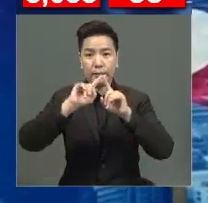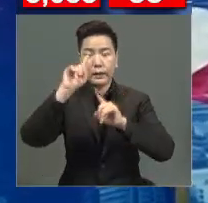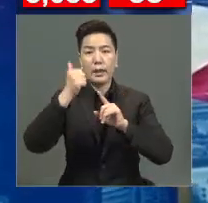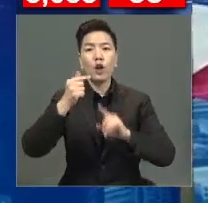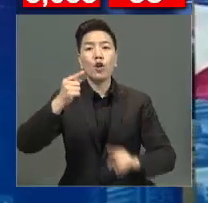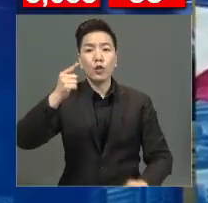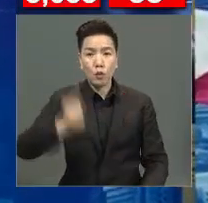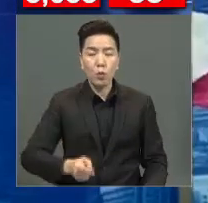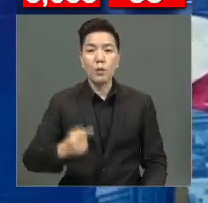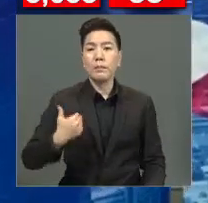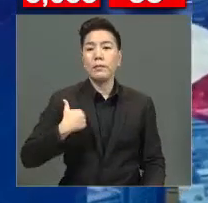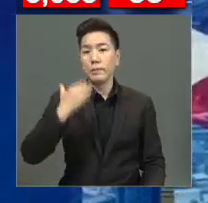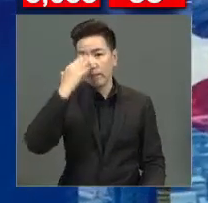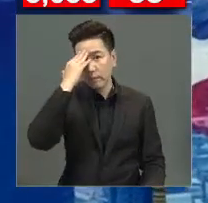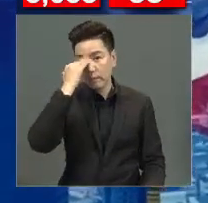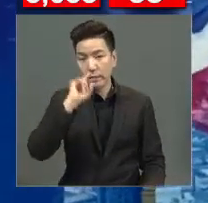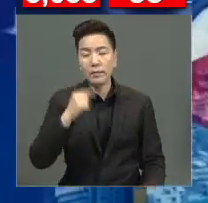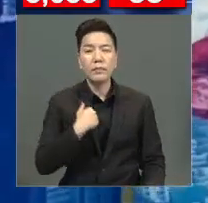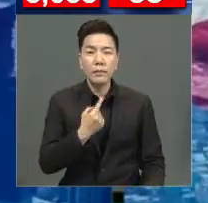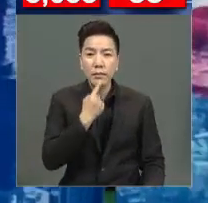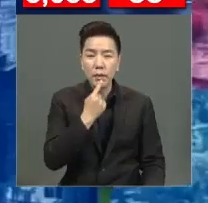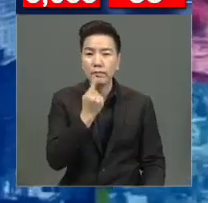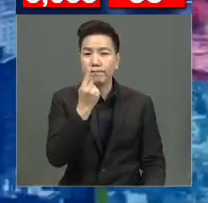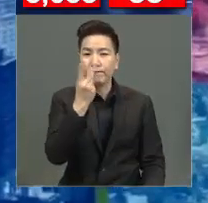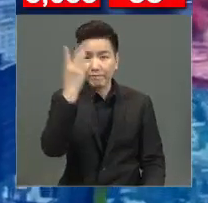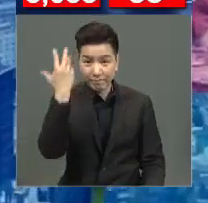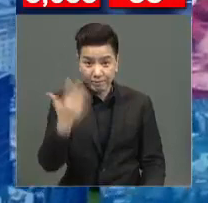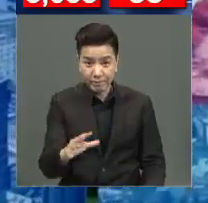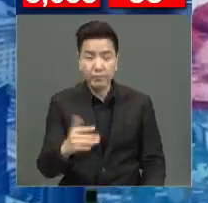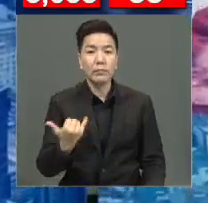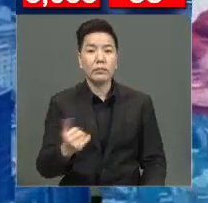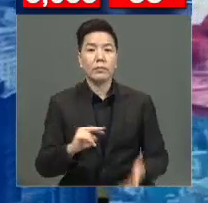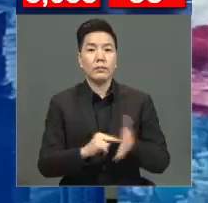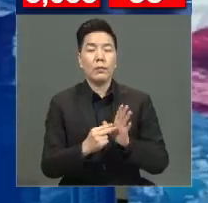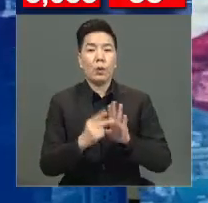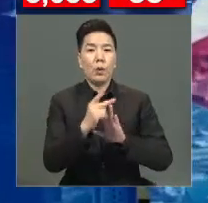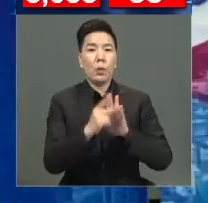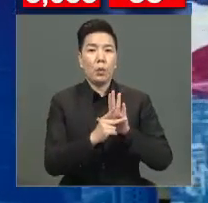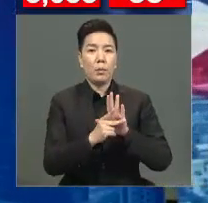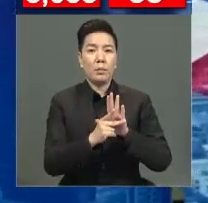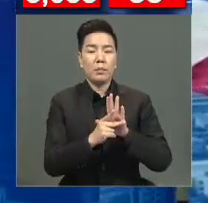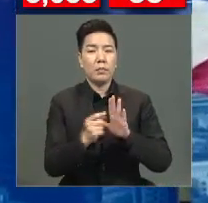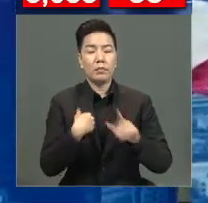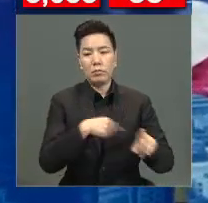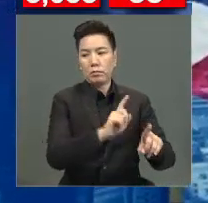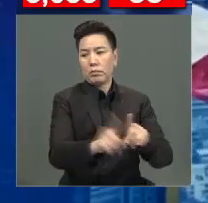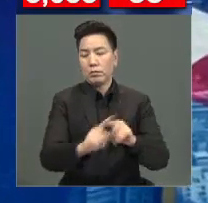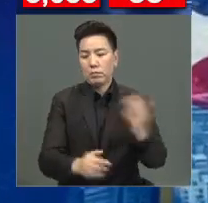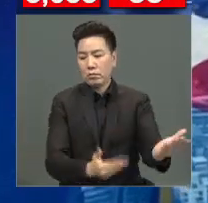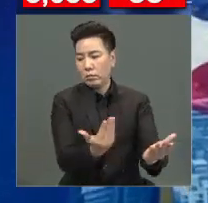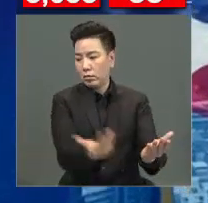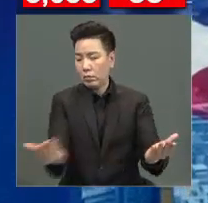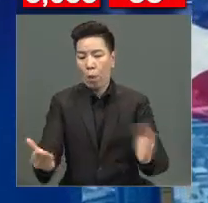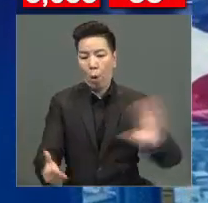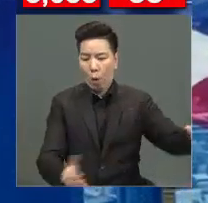ต้องมีก็เคยกล่าวเรียนมาหลายครั้งแล้วนะครับก็เรากฎหมายมีกฎหมายกว่า40ฉบับที่หลายหน่วยงาน